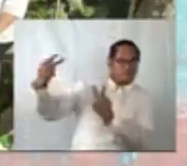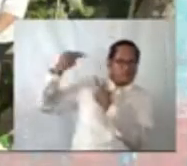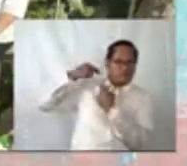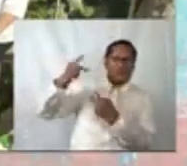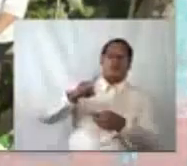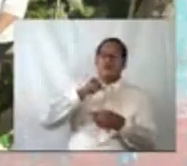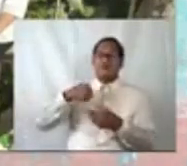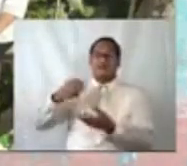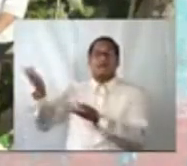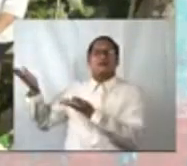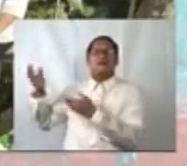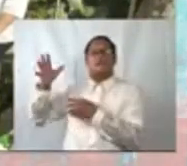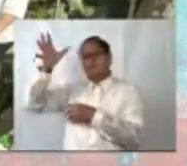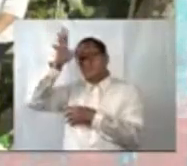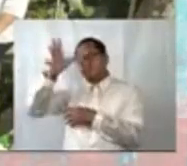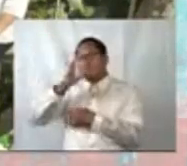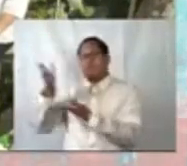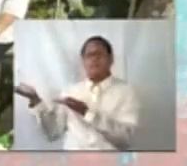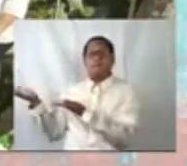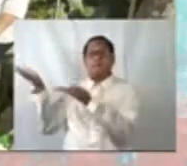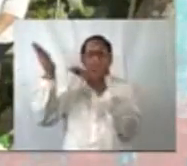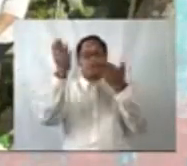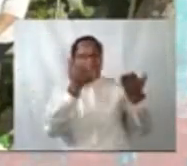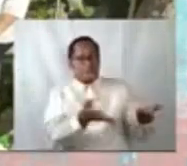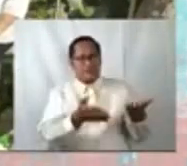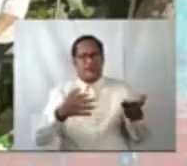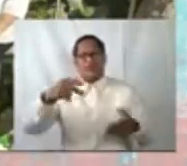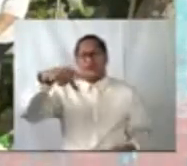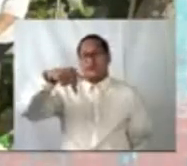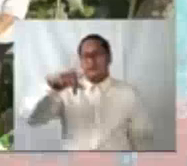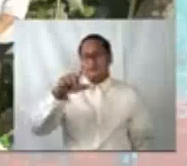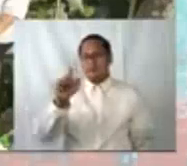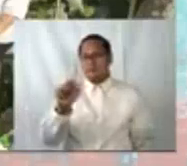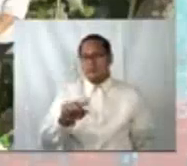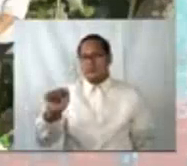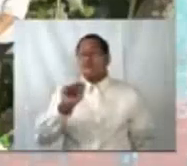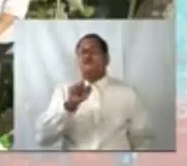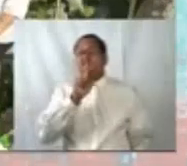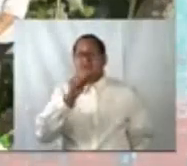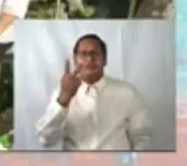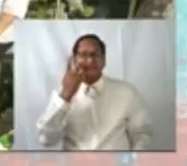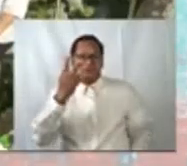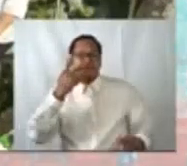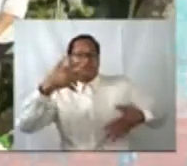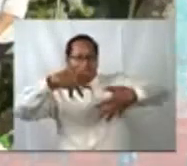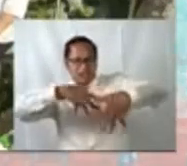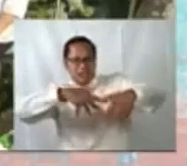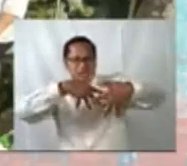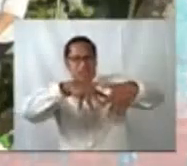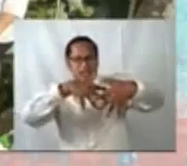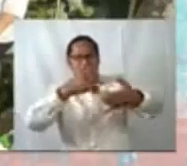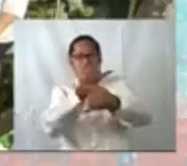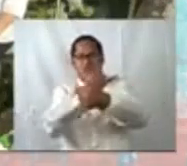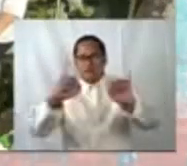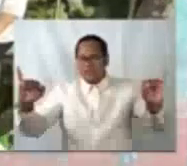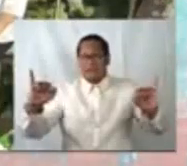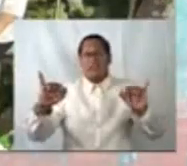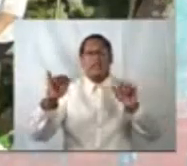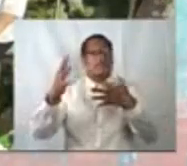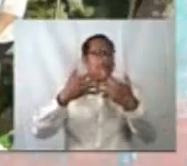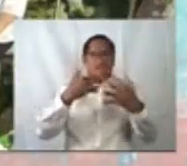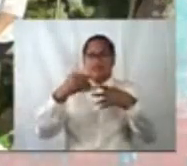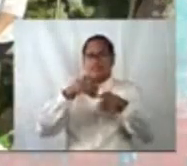tayo ng mga magulang natin sa mga plaza upang papanood yeah. yung parada na yan ng independensya kahit sa luneta. Diba? Yeah. Eh